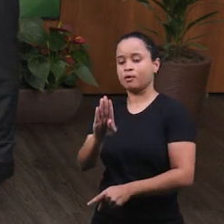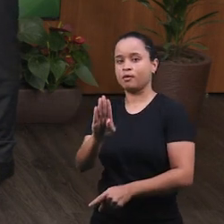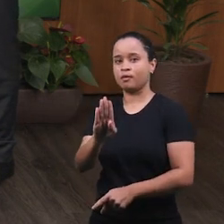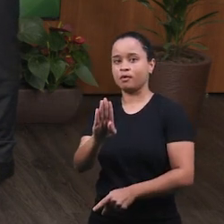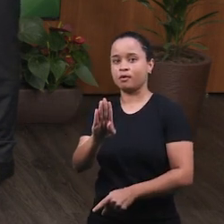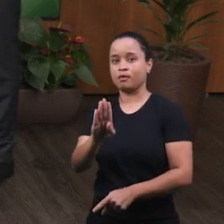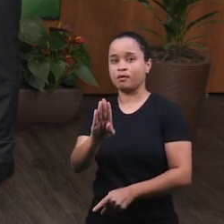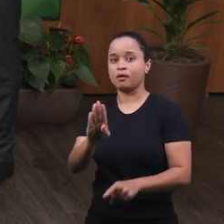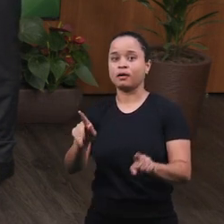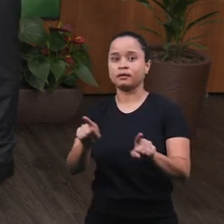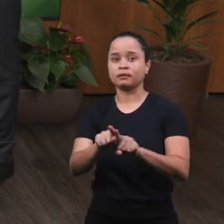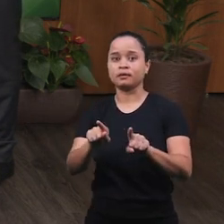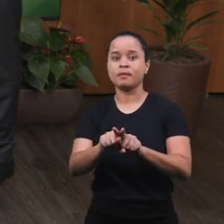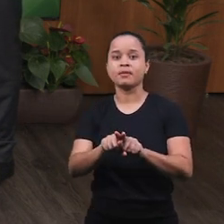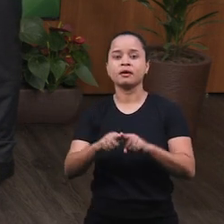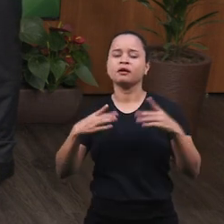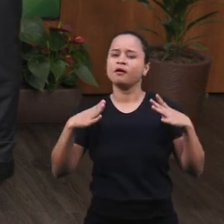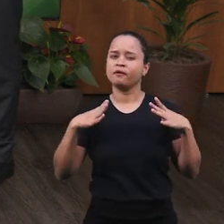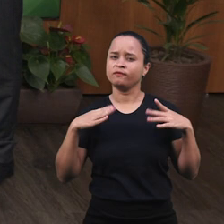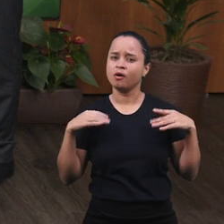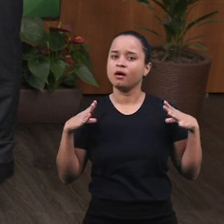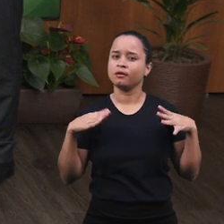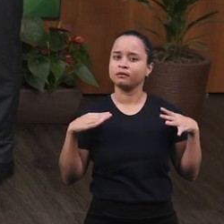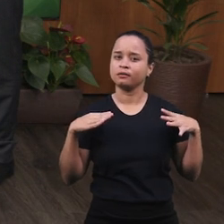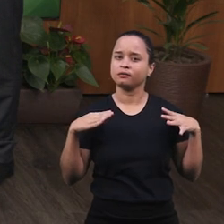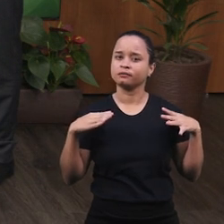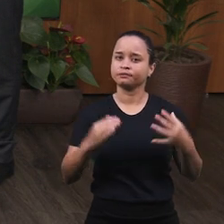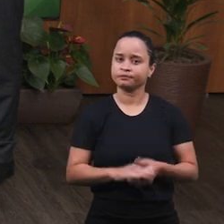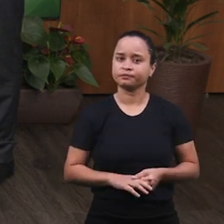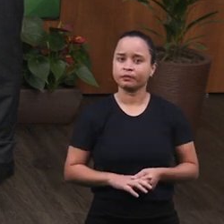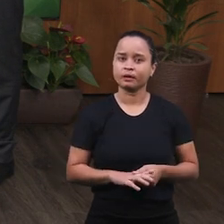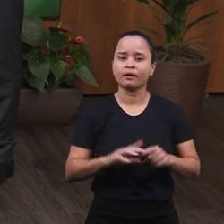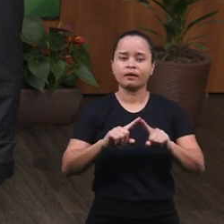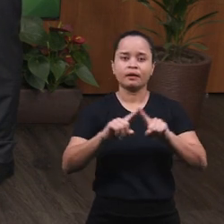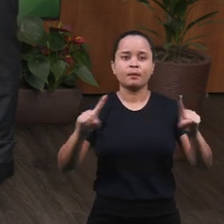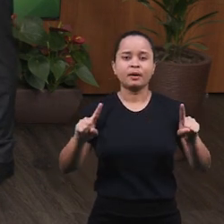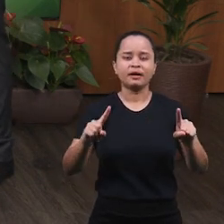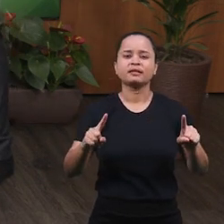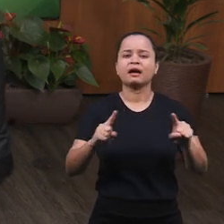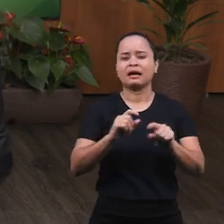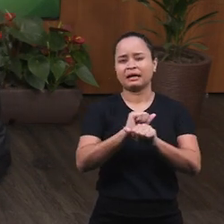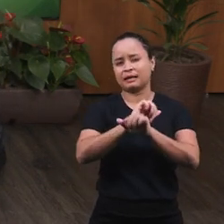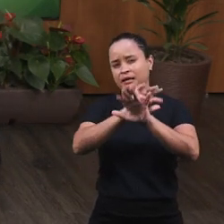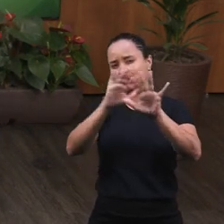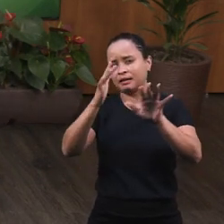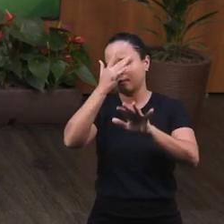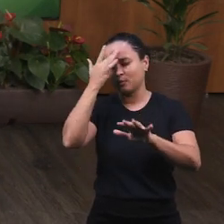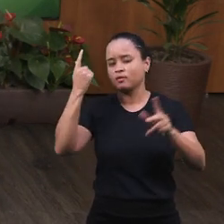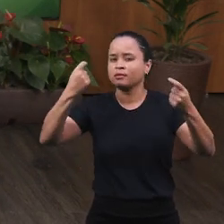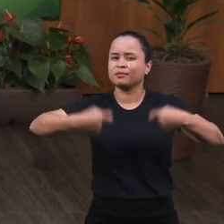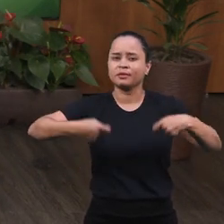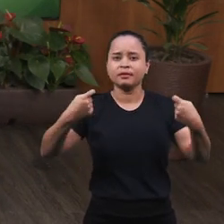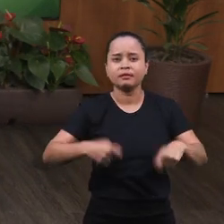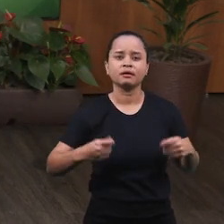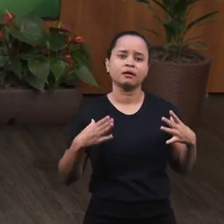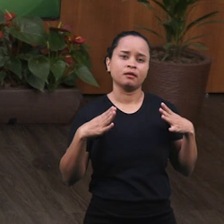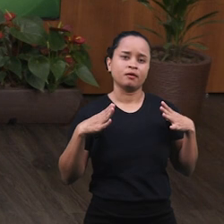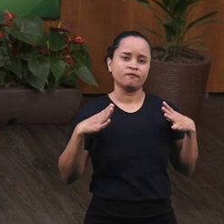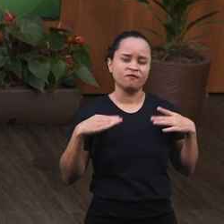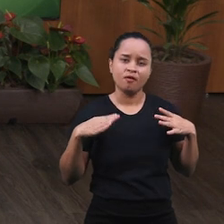appelaient le jour de repos, c'était le Shabbat. Bien évidemment, bien aimé, que Tout le monde a besoin de